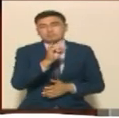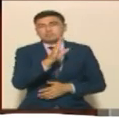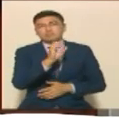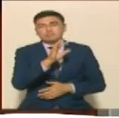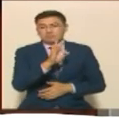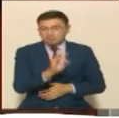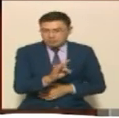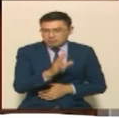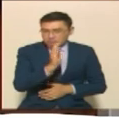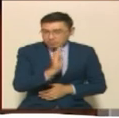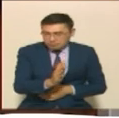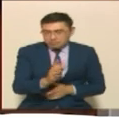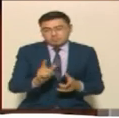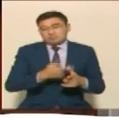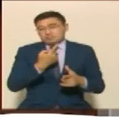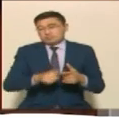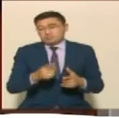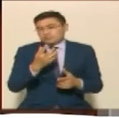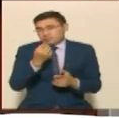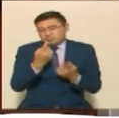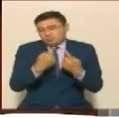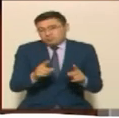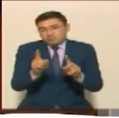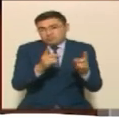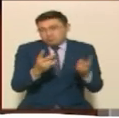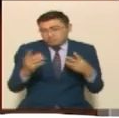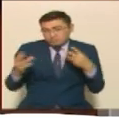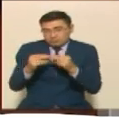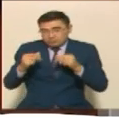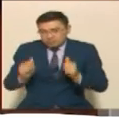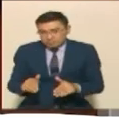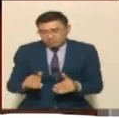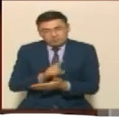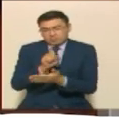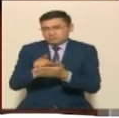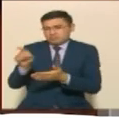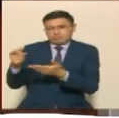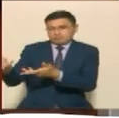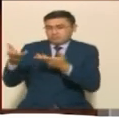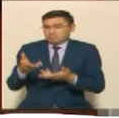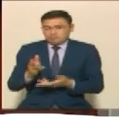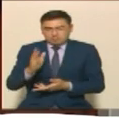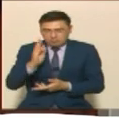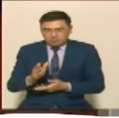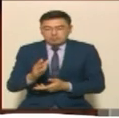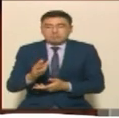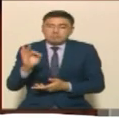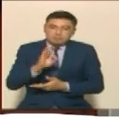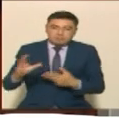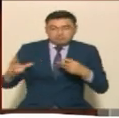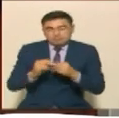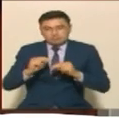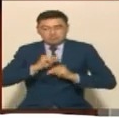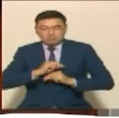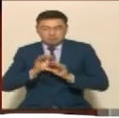болса, немесе қандай да іс-шараларыңыз бірге атқаратын болса, біз сізді шақырамыз. Өзара ынтымақтастық жағдайында,